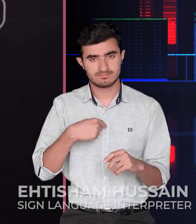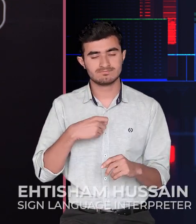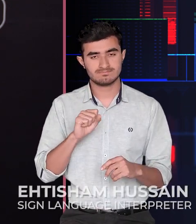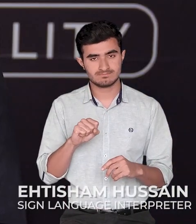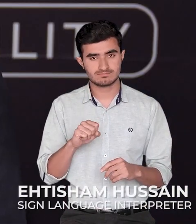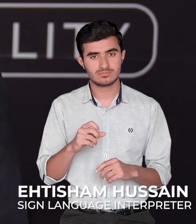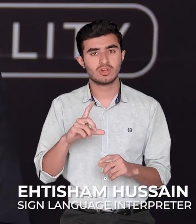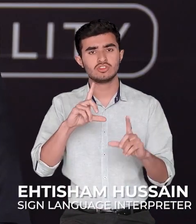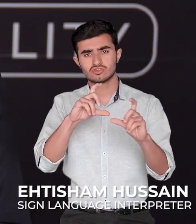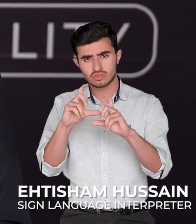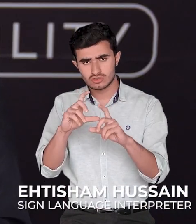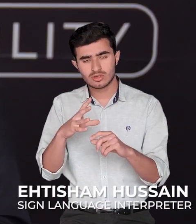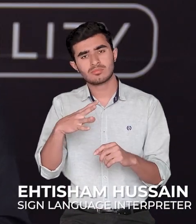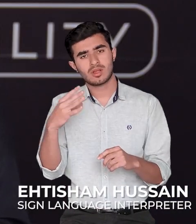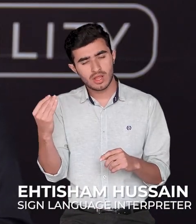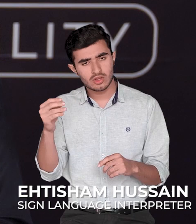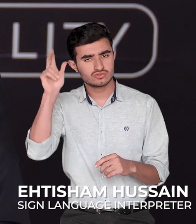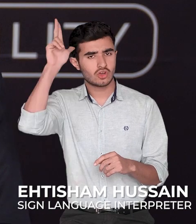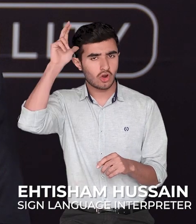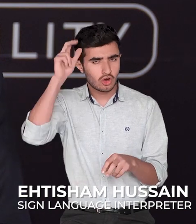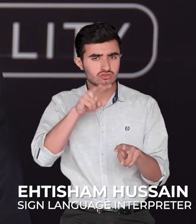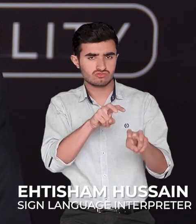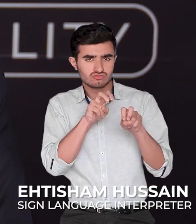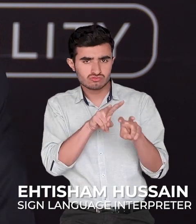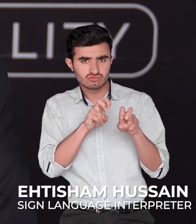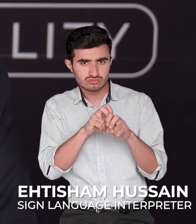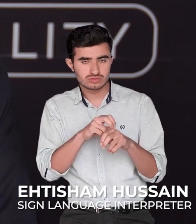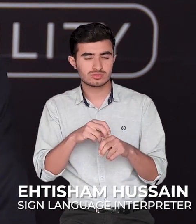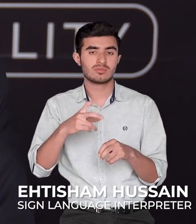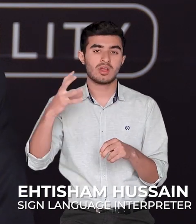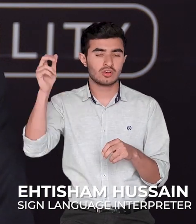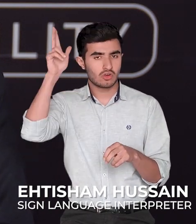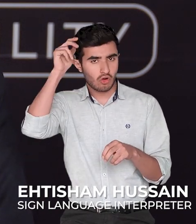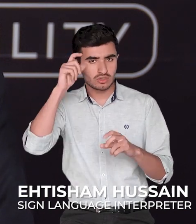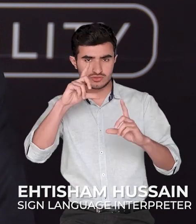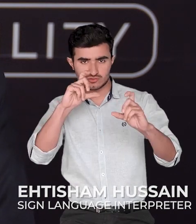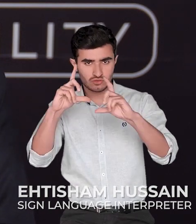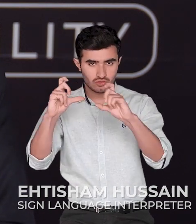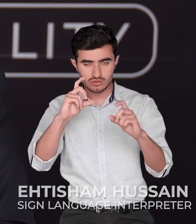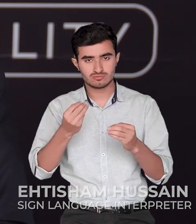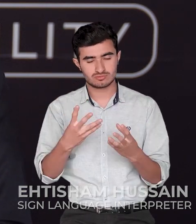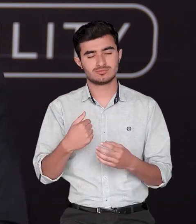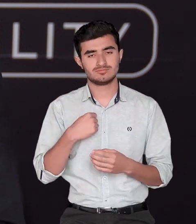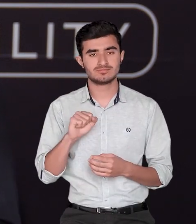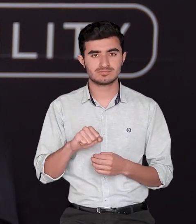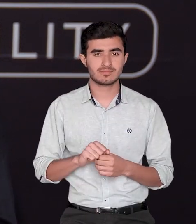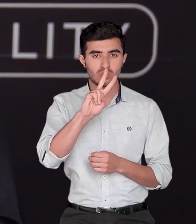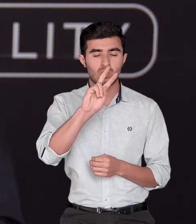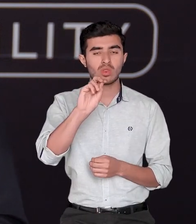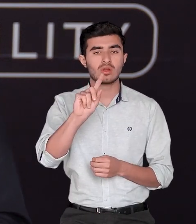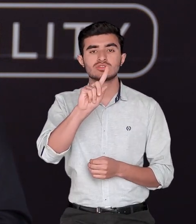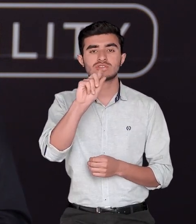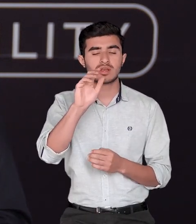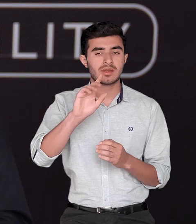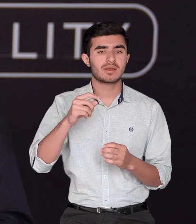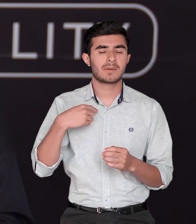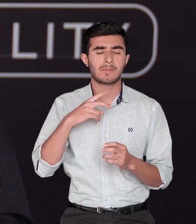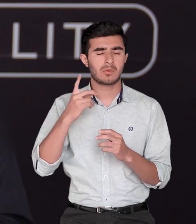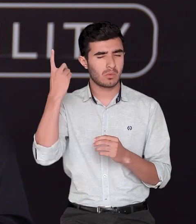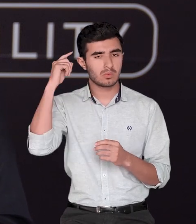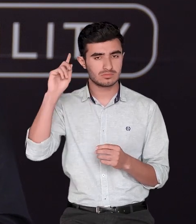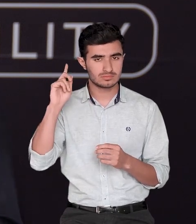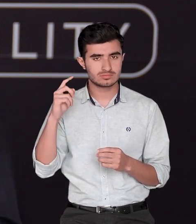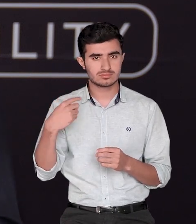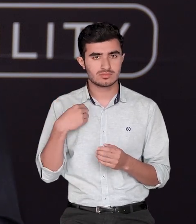रहा हूँ। फ़ोटोग्राफ़ी और हॉर्स राइडिंग और हॉर्स फ़ोटोग्राफ़ी इकट्ठी शुरू हुई ऑलमोस्ट 2010 की